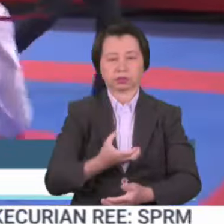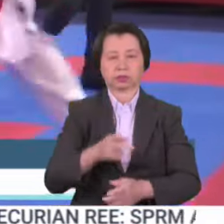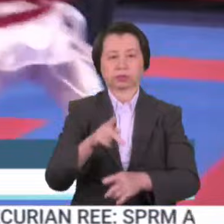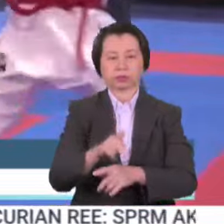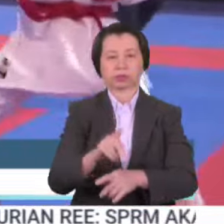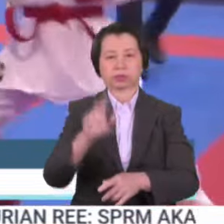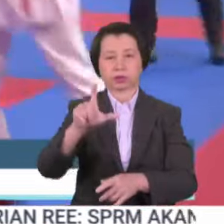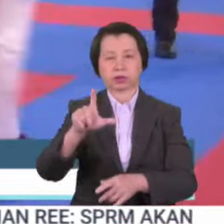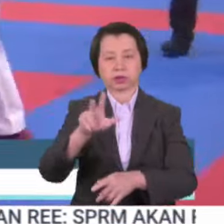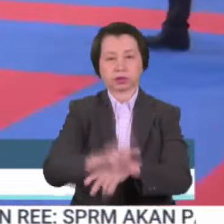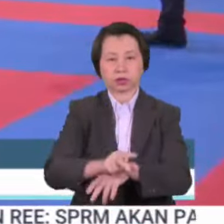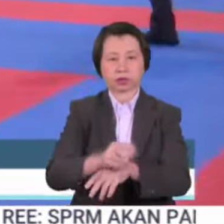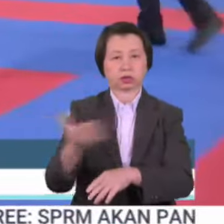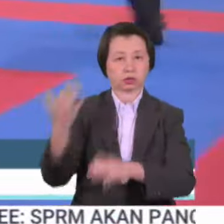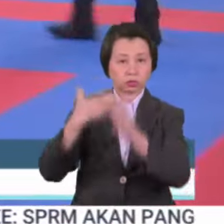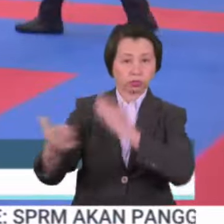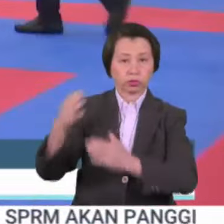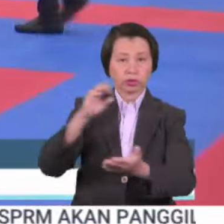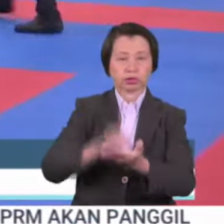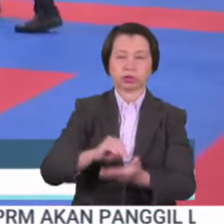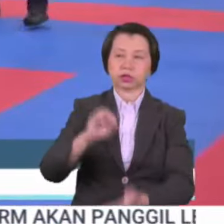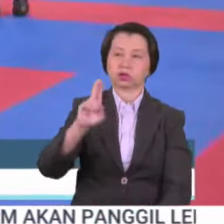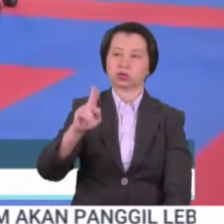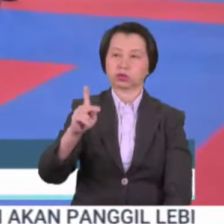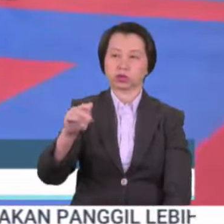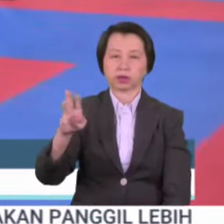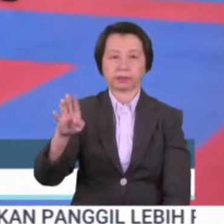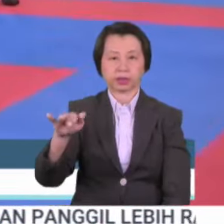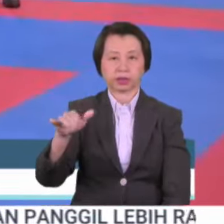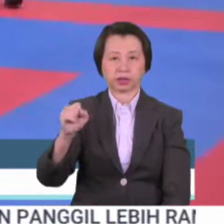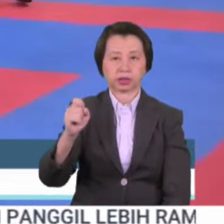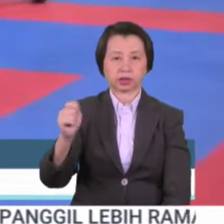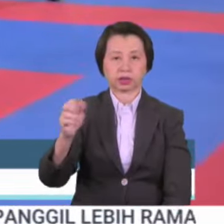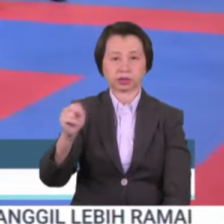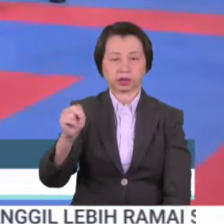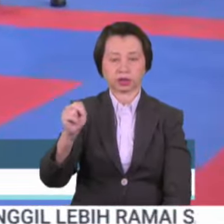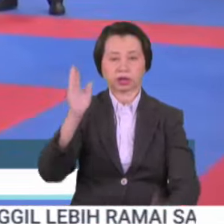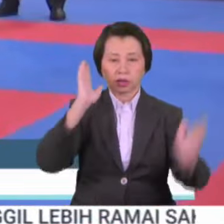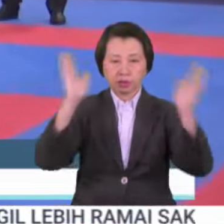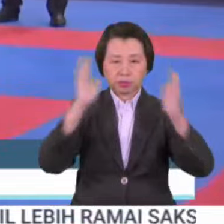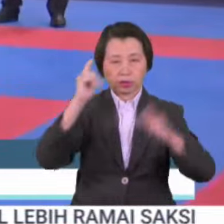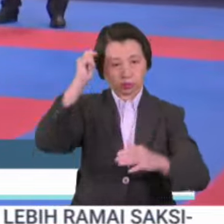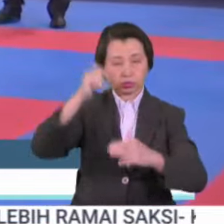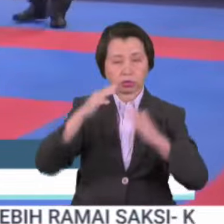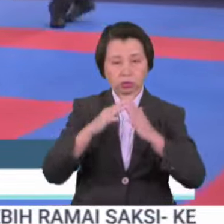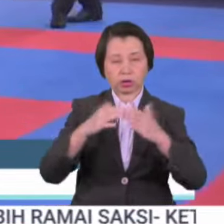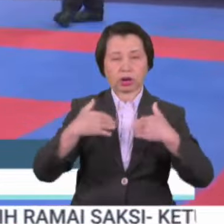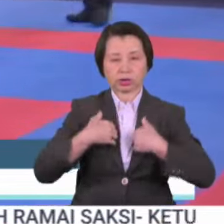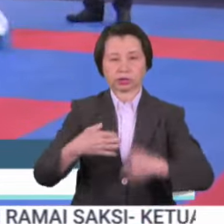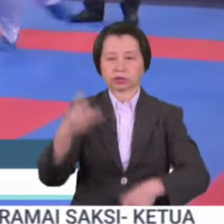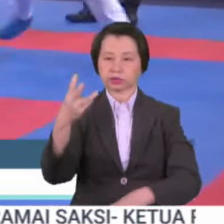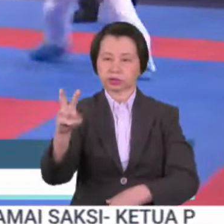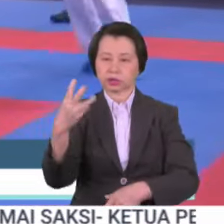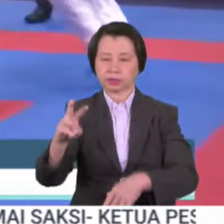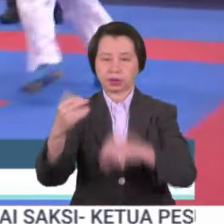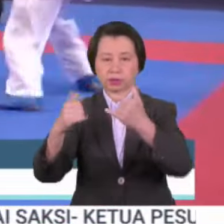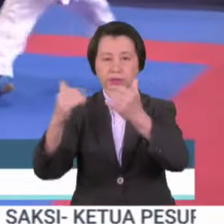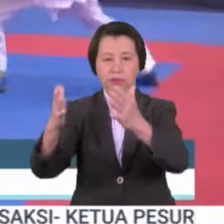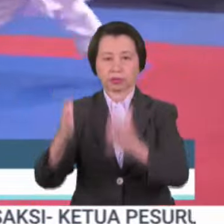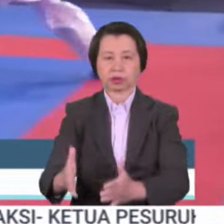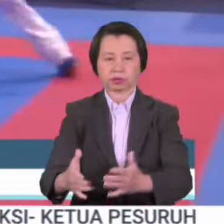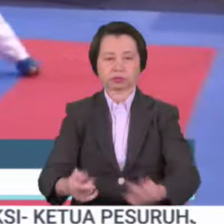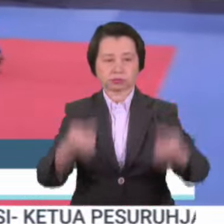3 gangsa pada edisi lepas di Uzbekistan, Disember tahun lalu. Malaysia selaku tuan rumah pula mempertaruhkan seramai 16 atlet